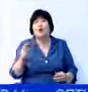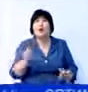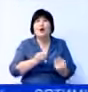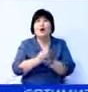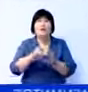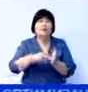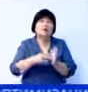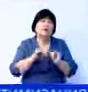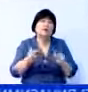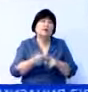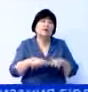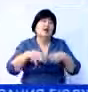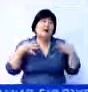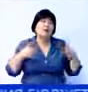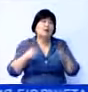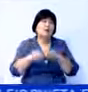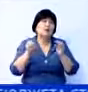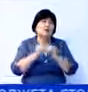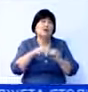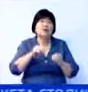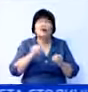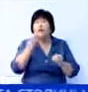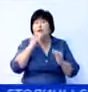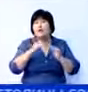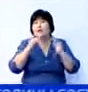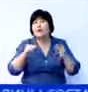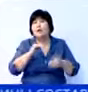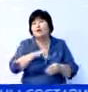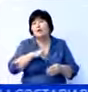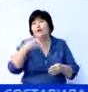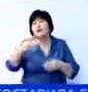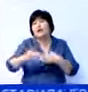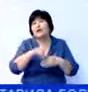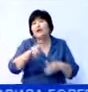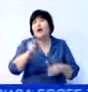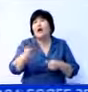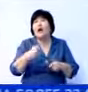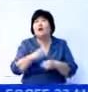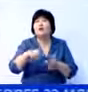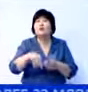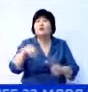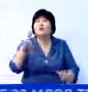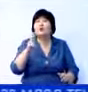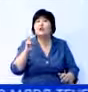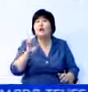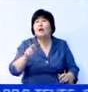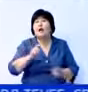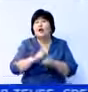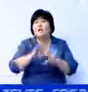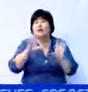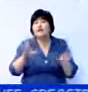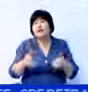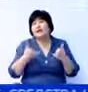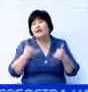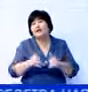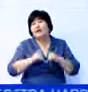планах увеличить эти объемы до 10 тонн. В теплице работают около 40 человек. Аким города Нурлыбек Талибаев обещал всяческое